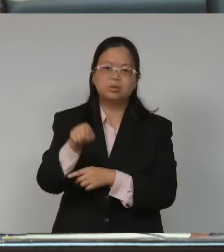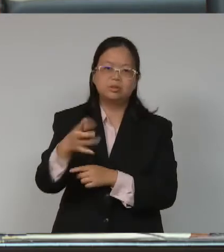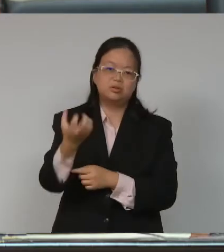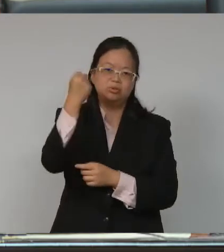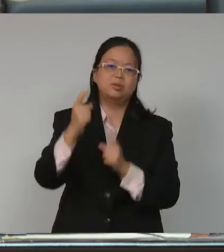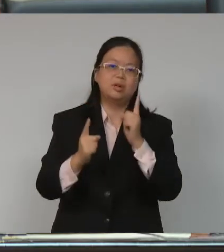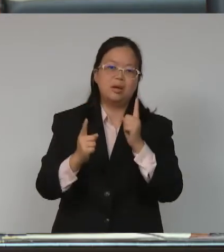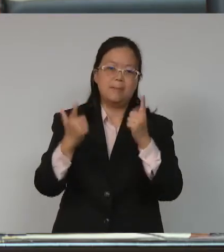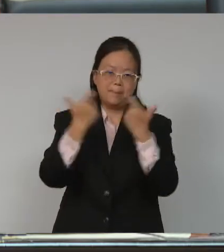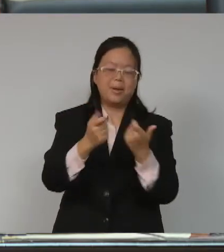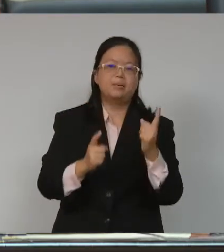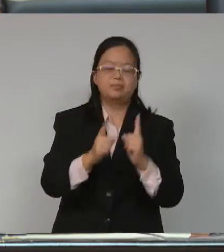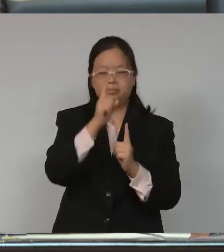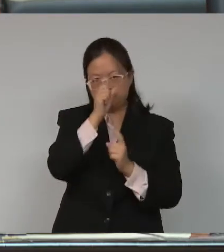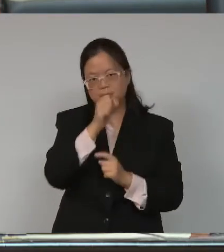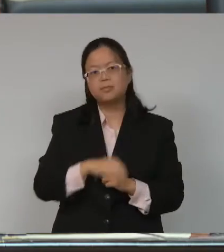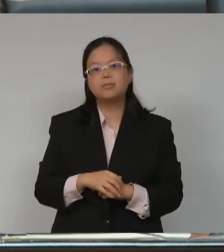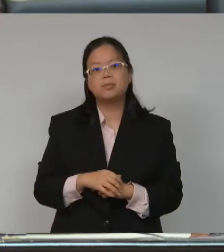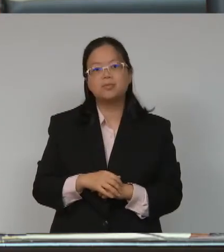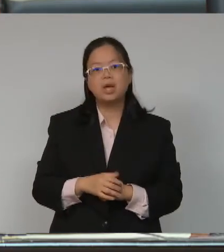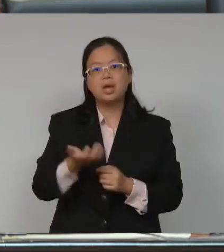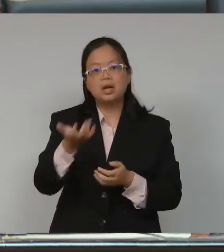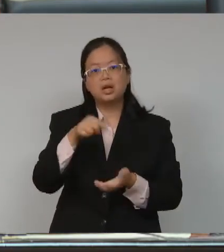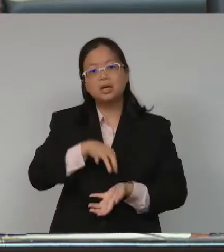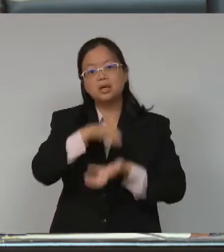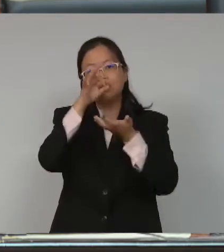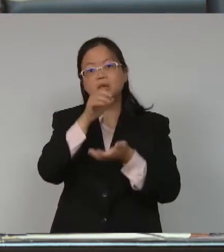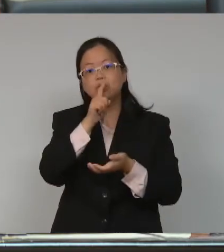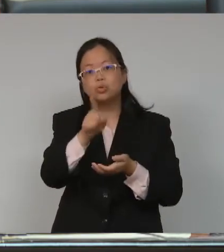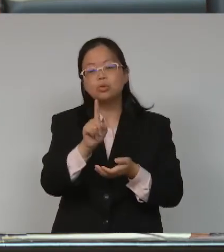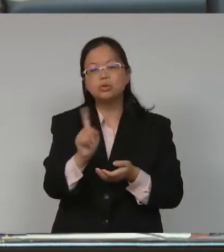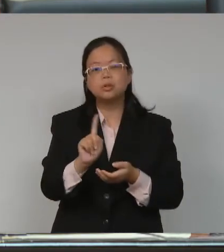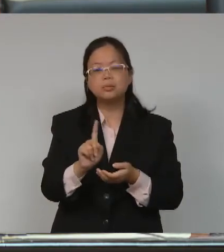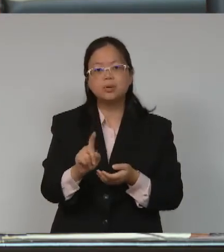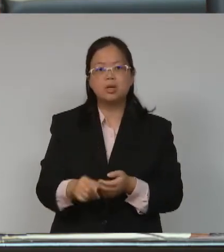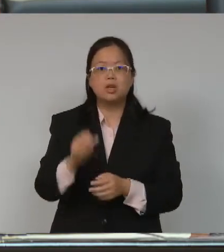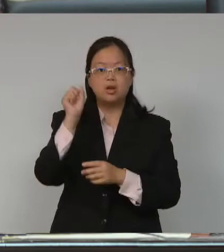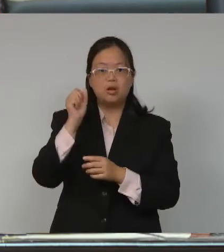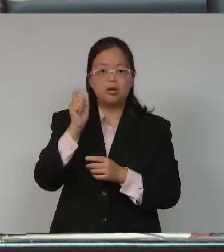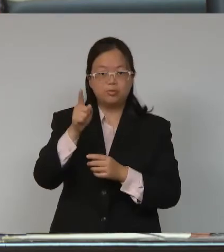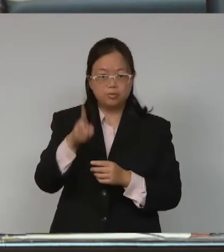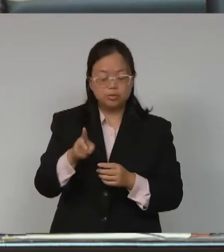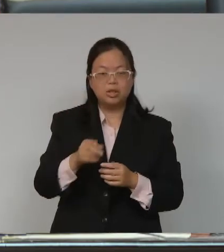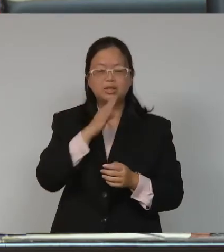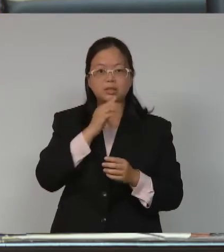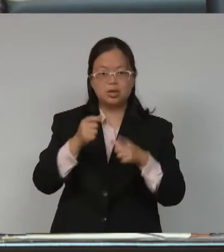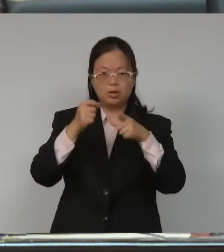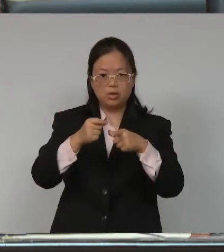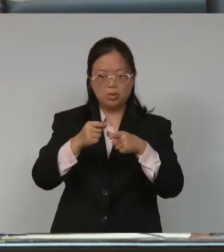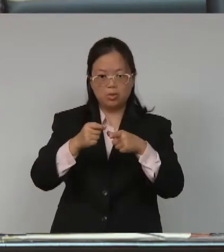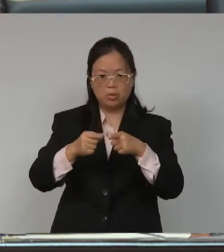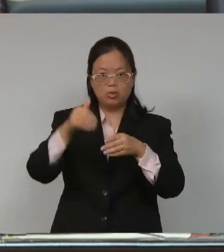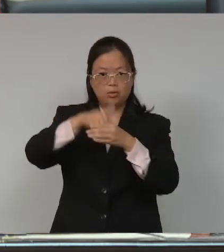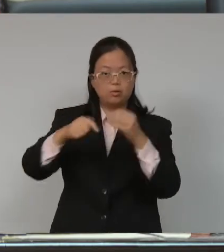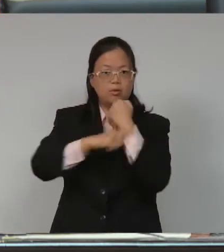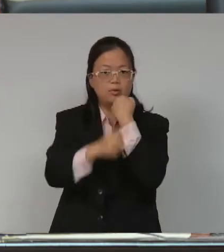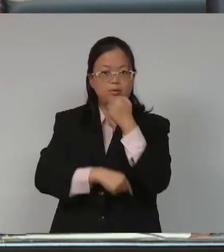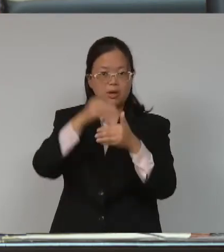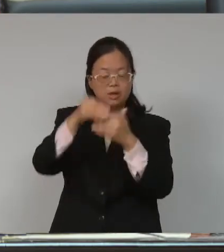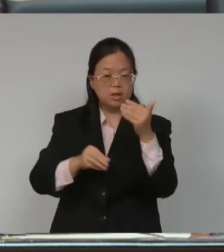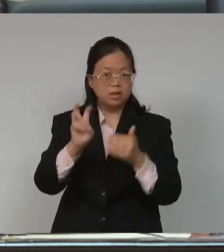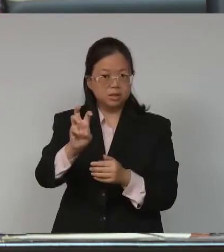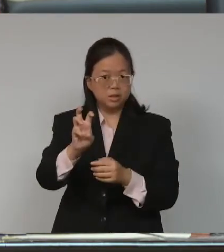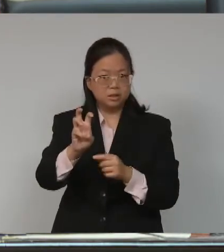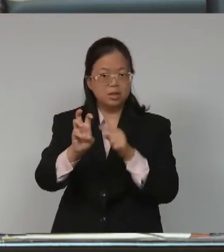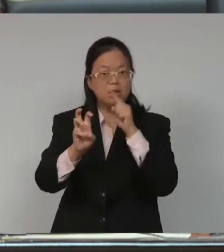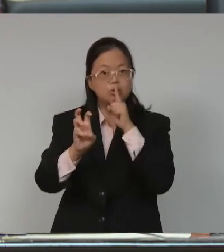那个刚才陈老师提到，我们复决的效果是定在公民投票法30条，就是说他那个公民投票如果通过后3日，